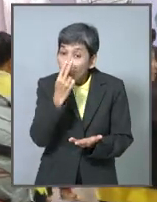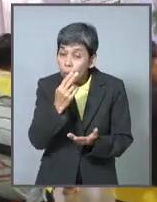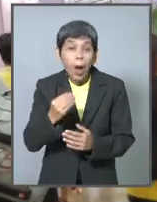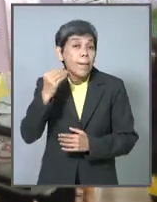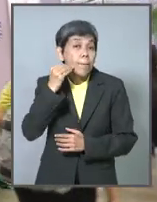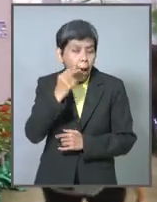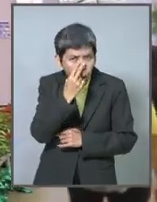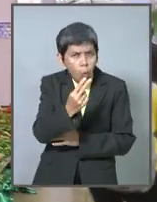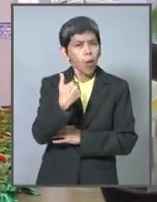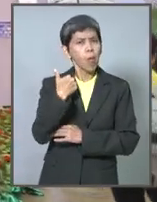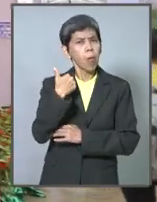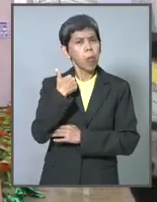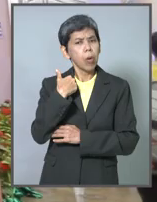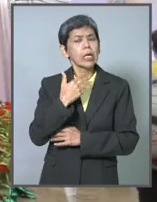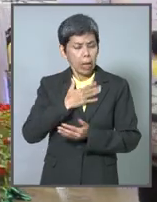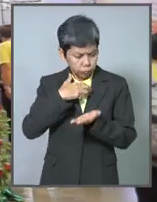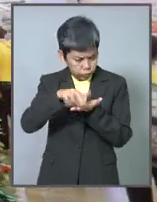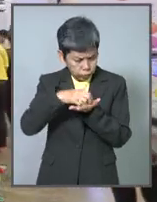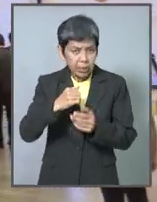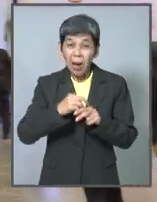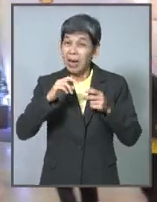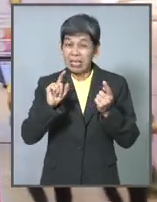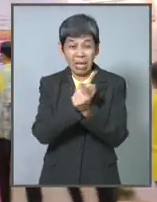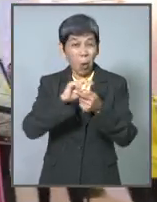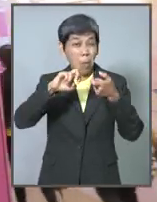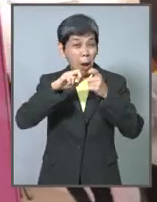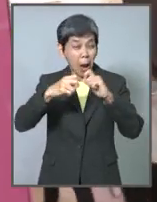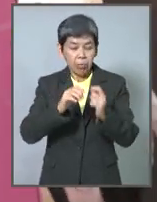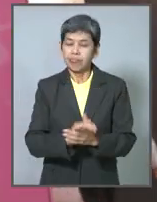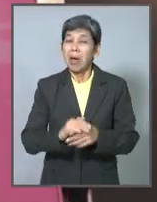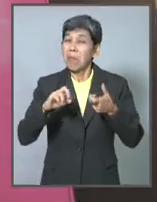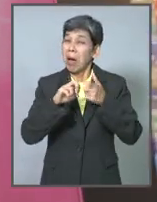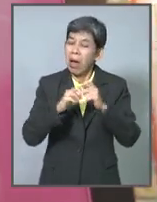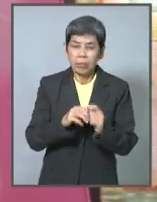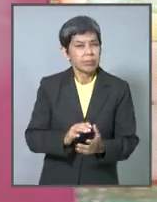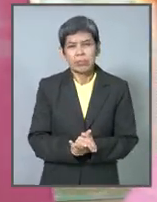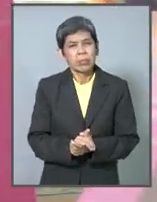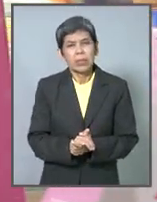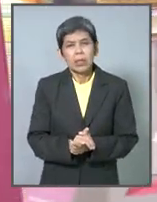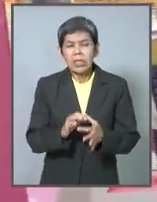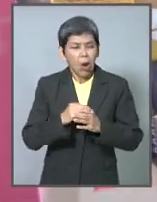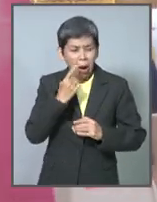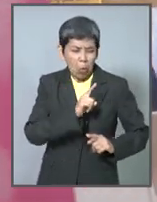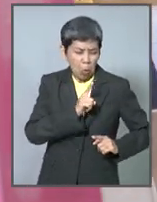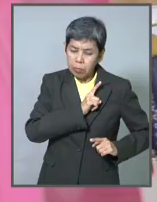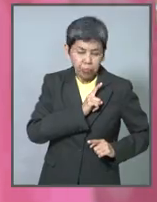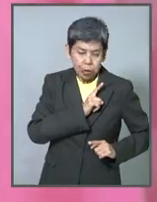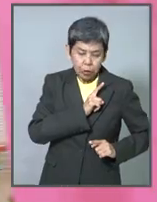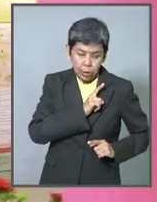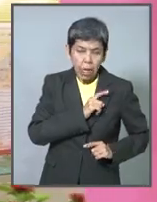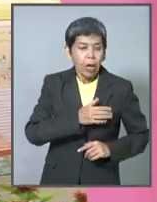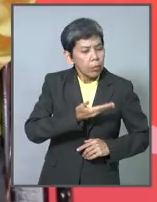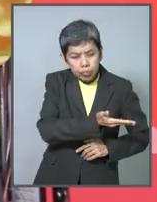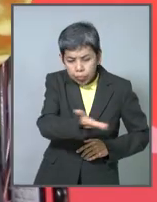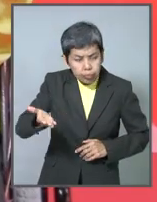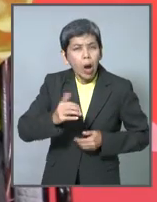มที่ชมอยู่ทางบ้านเลยค่ะ ต้องเรียนอย่างนี้นะครับว่าปัญหาสังคมเนี่ยมันไม่ใช่เป็นความรับผิดชอบของใครคนใดคนหนึ่งนะ